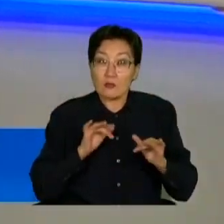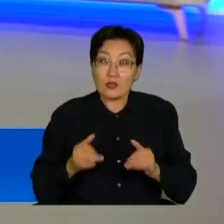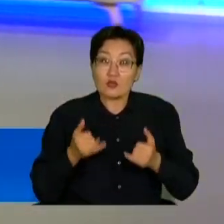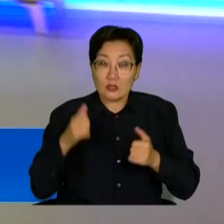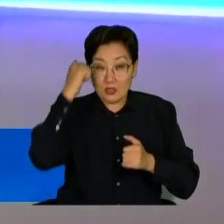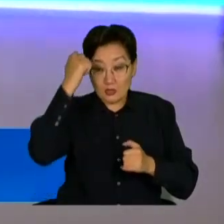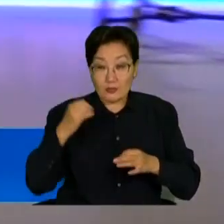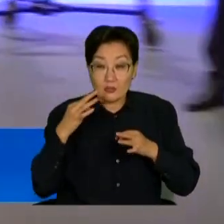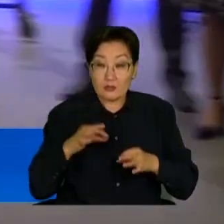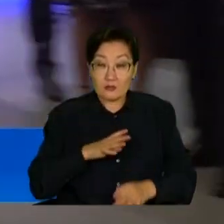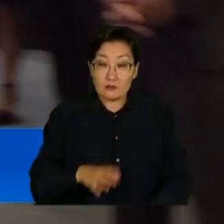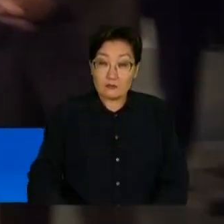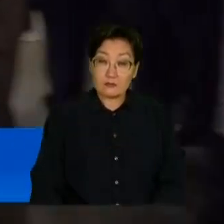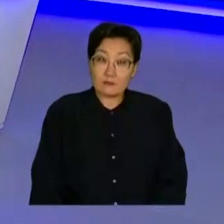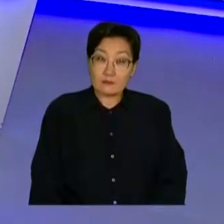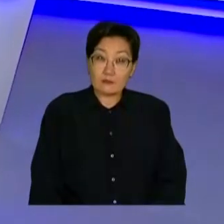білдірді.